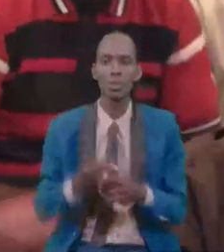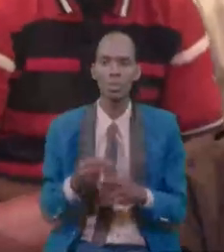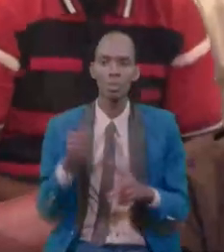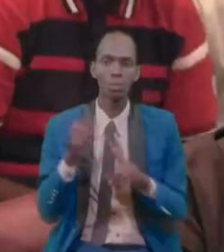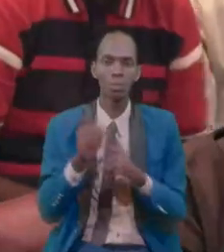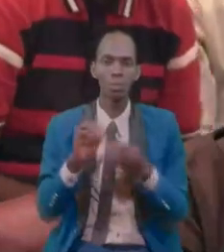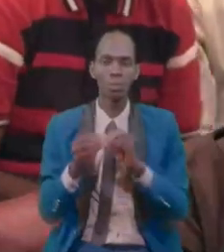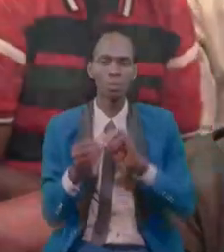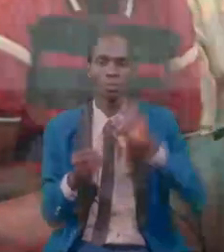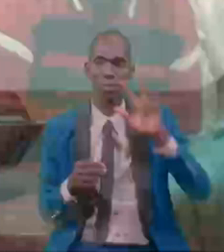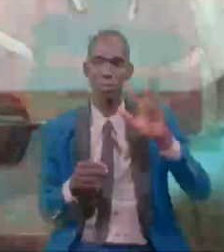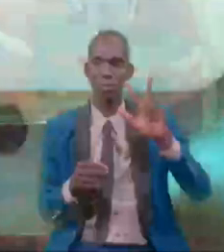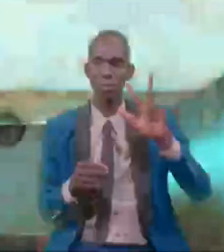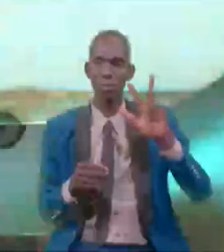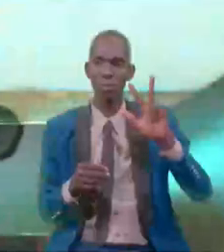Troisième point maintenant,